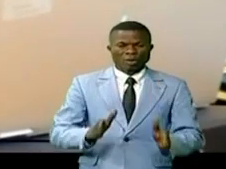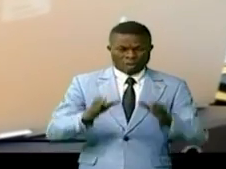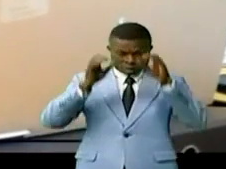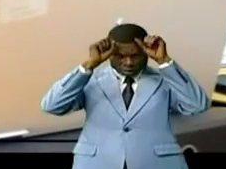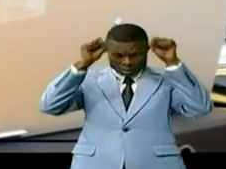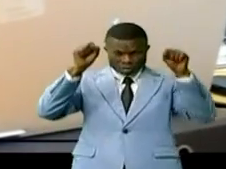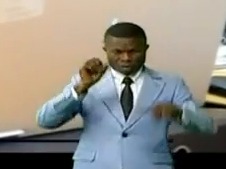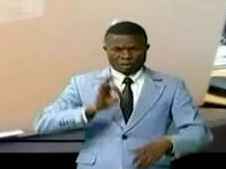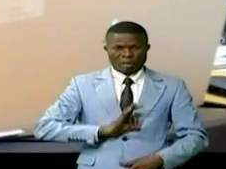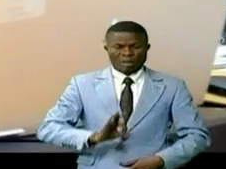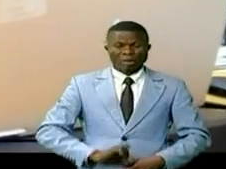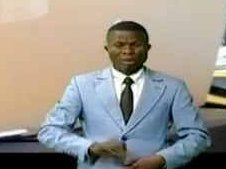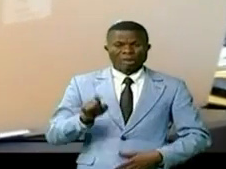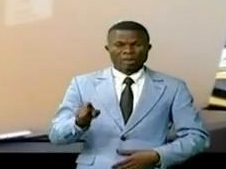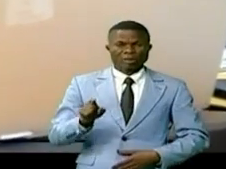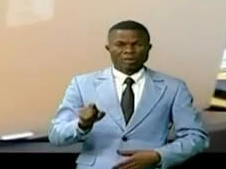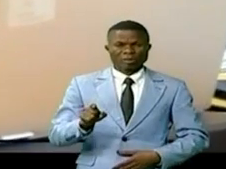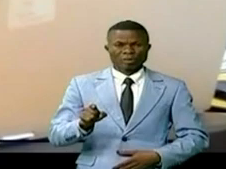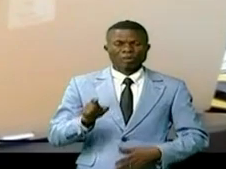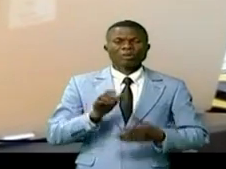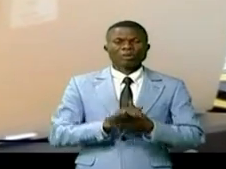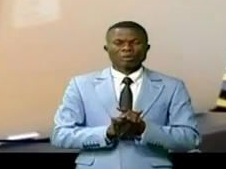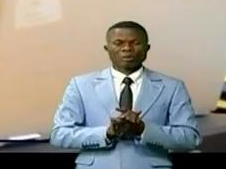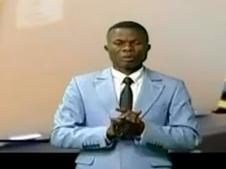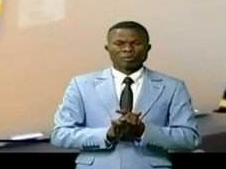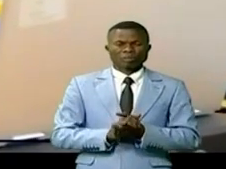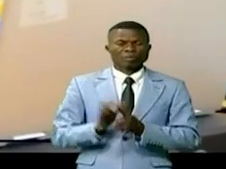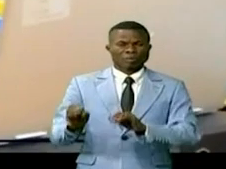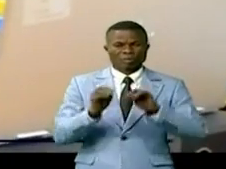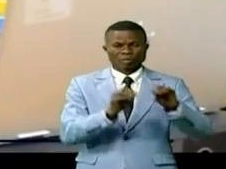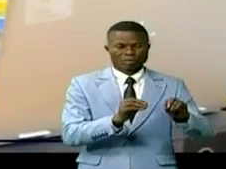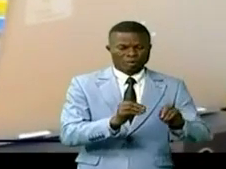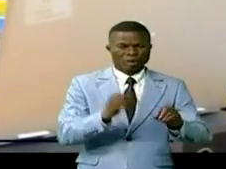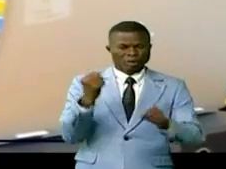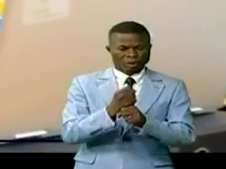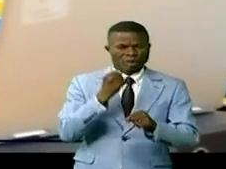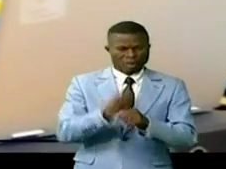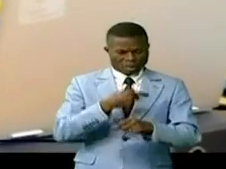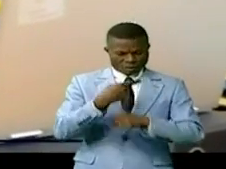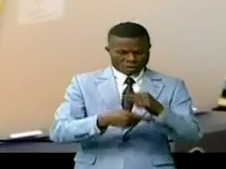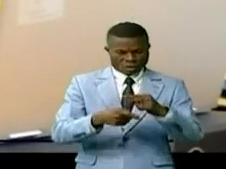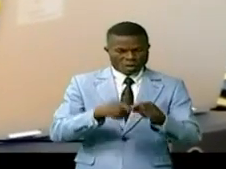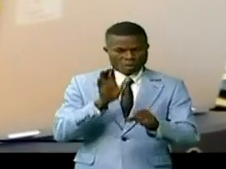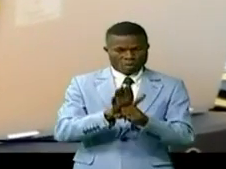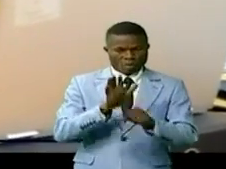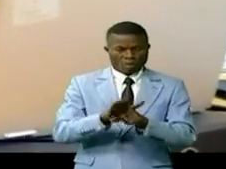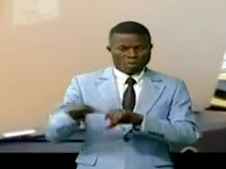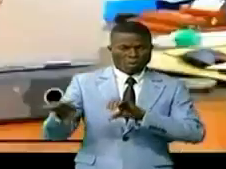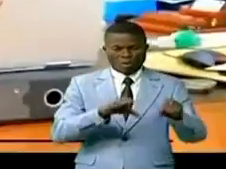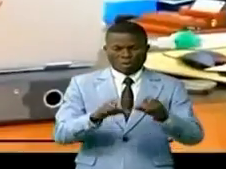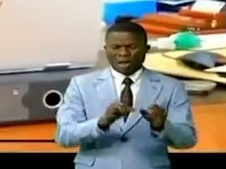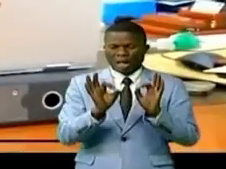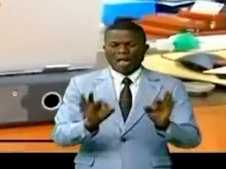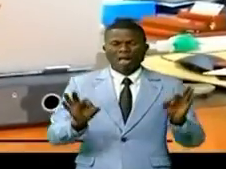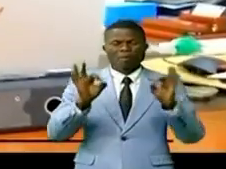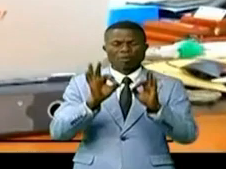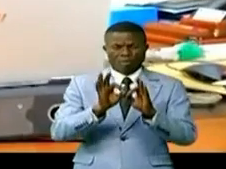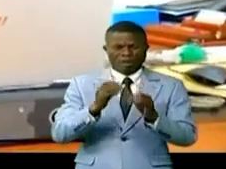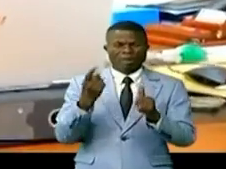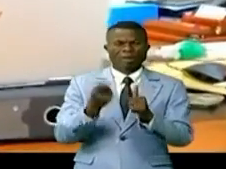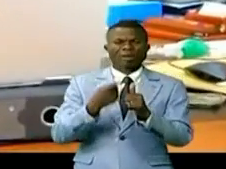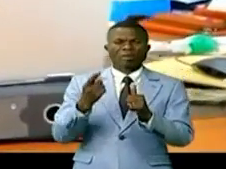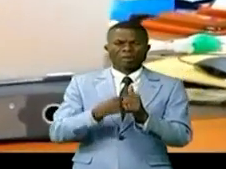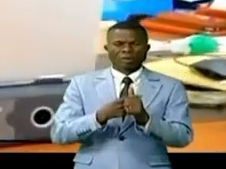la République Félix-Antoine Tshisekedi Tshilombo, met déjà en œuvre un certain nombre d'actions significatives,